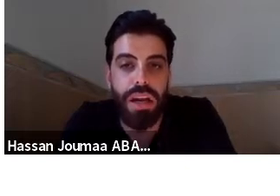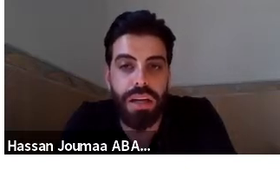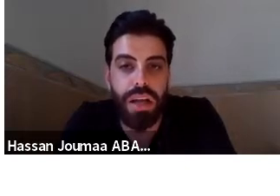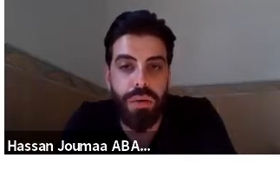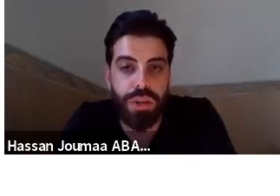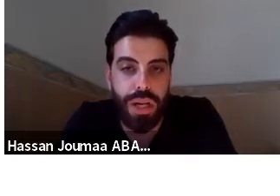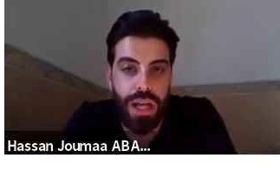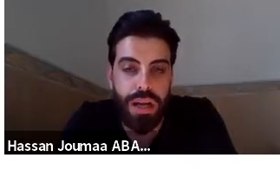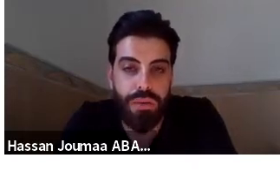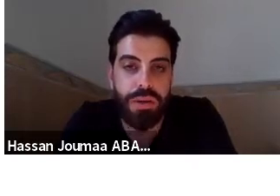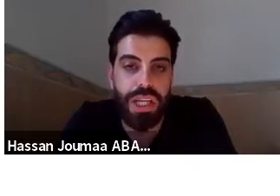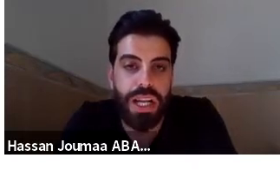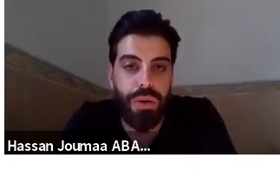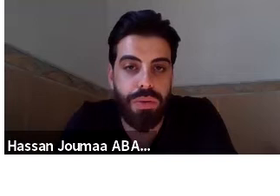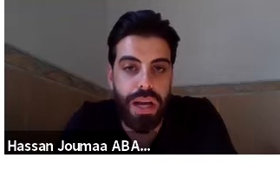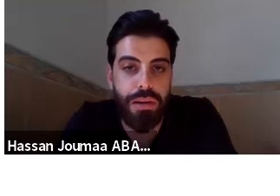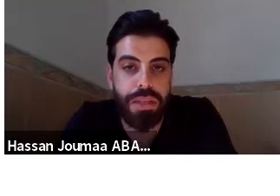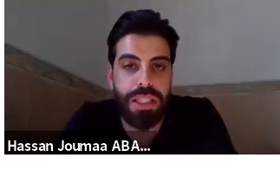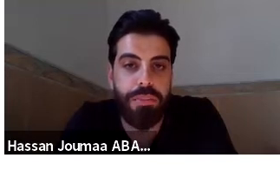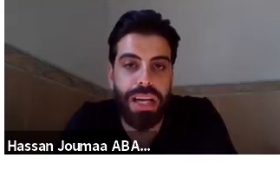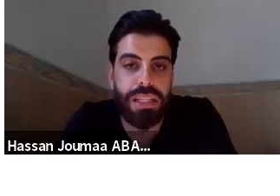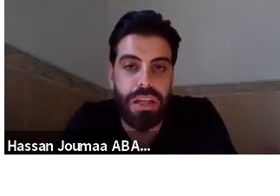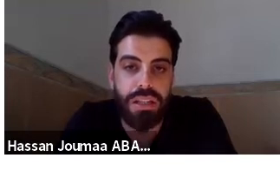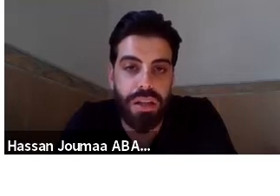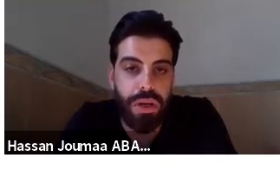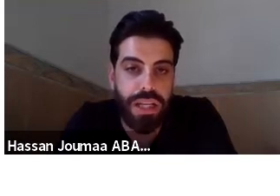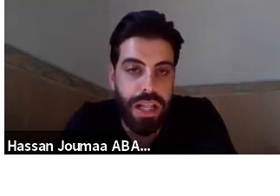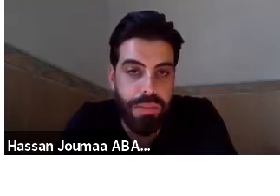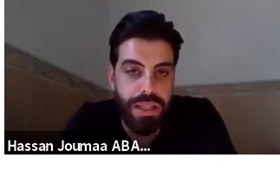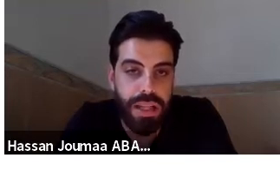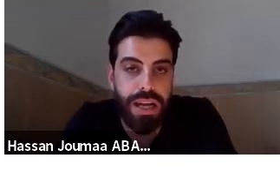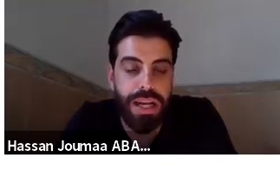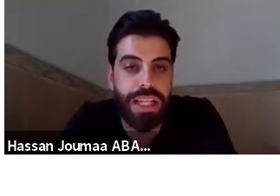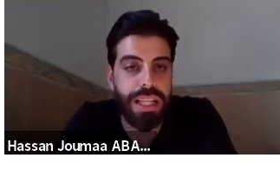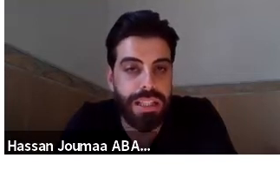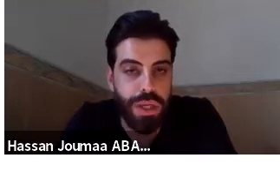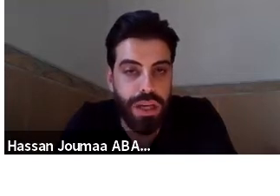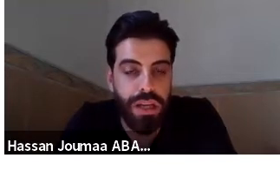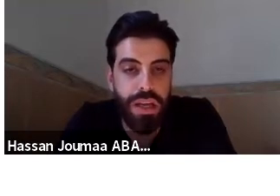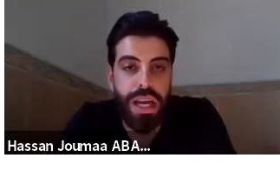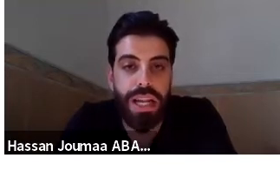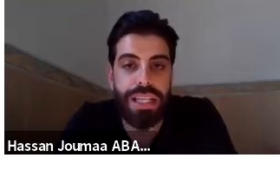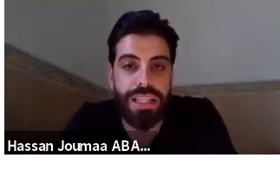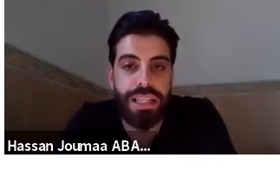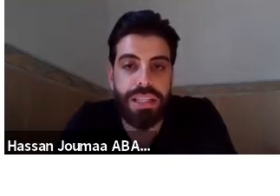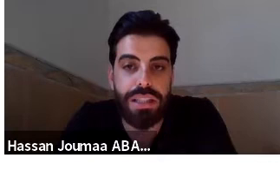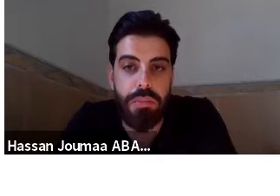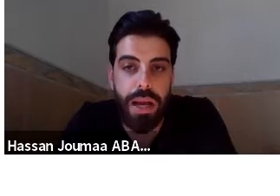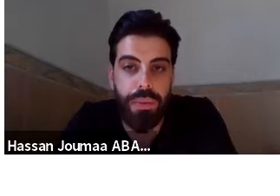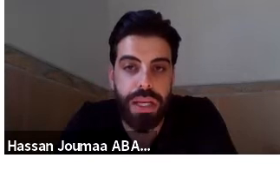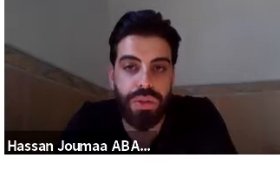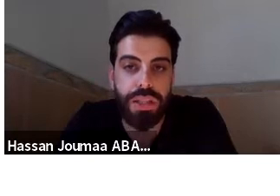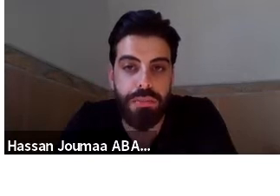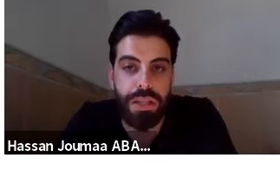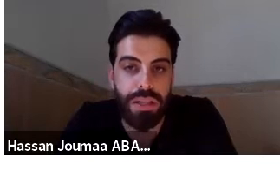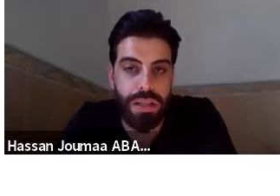معياراً للأعضاء والشركاء والمجال الأوسع باتباع القيادة طويلة الأمد للحركات النسوية لتحديد النظام